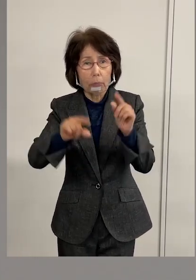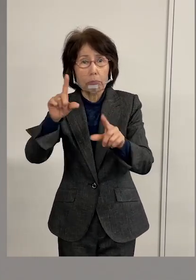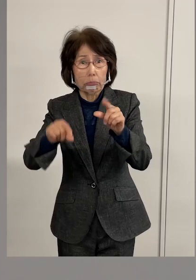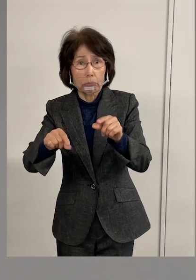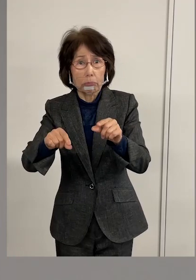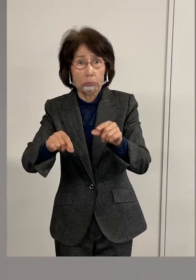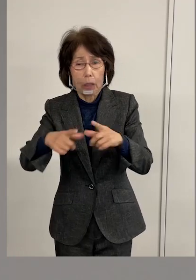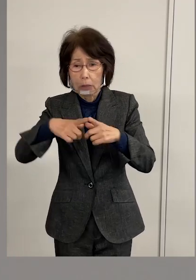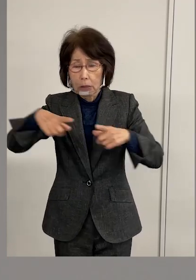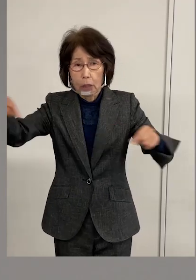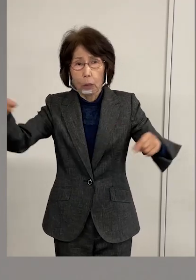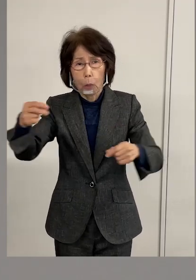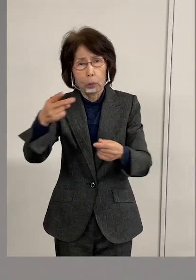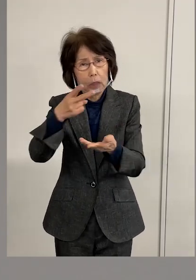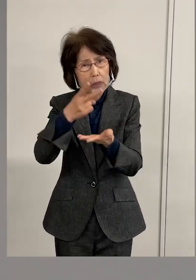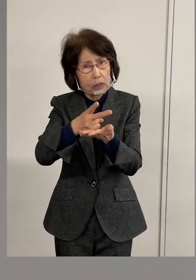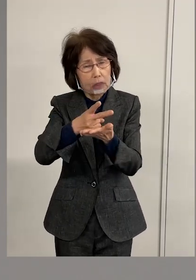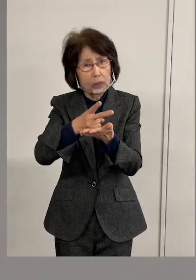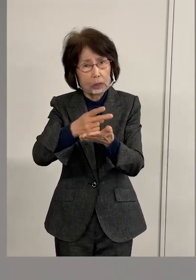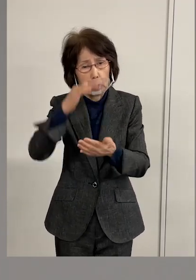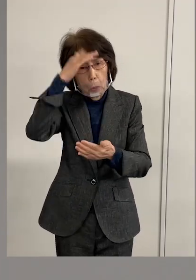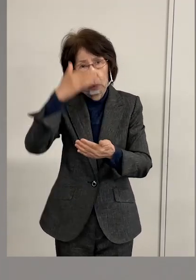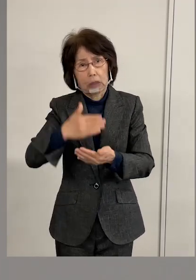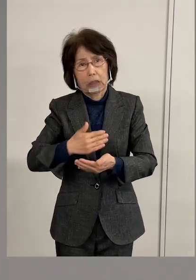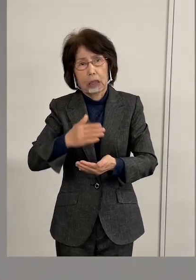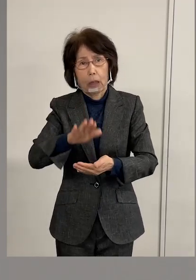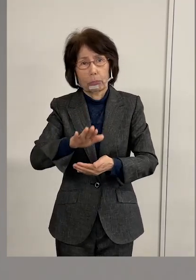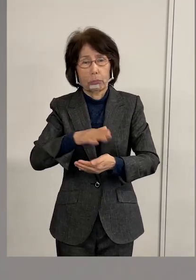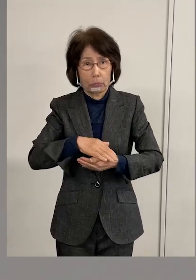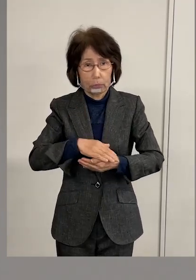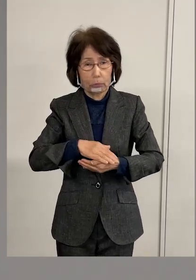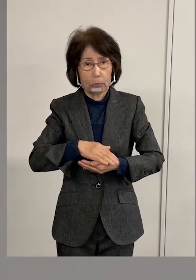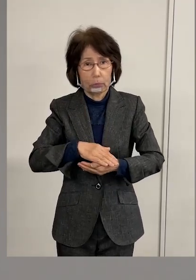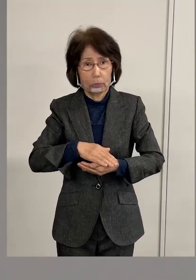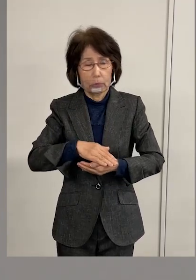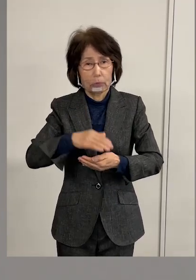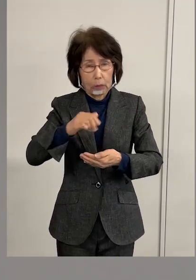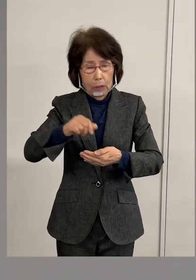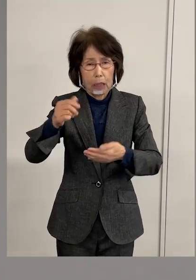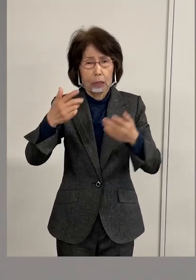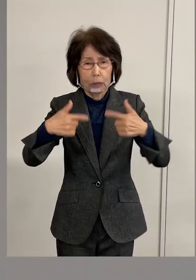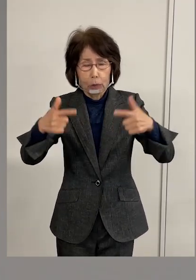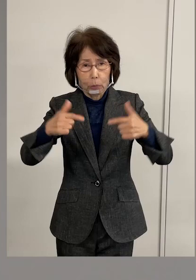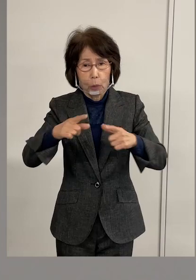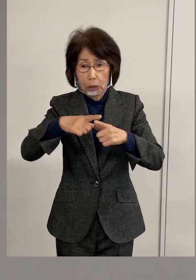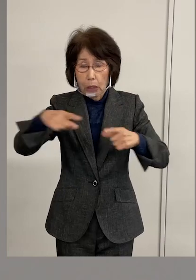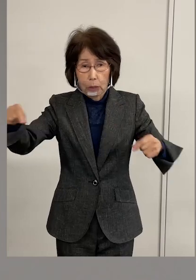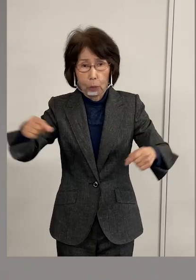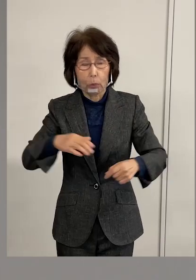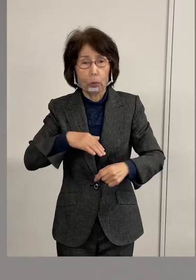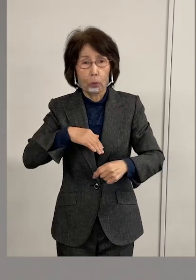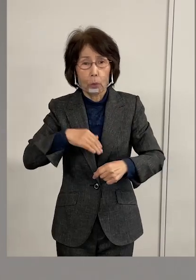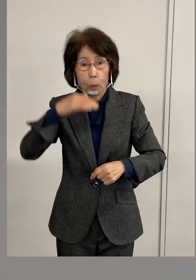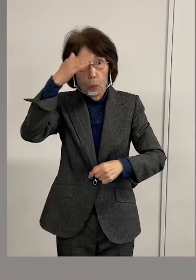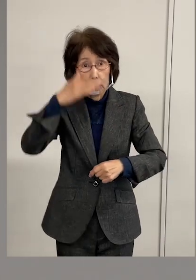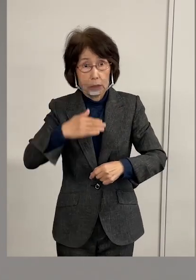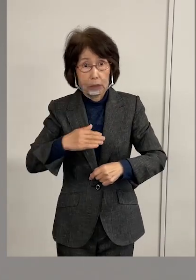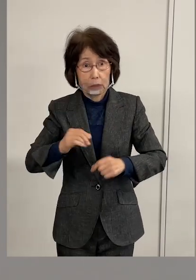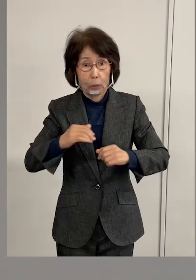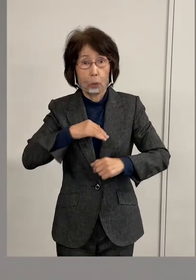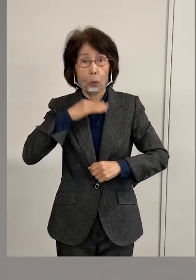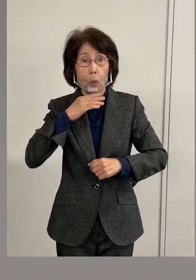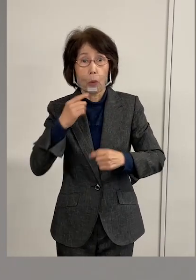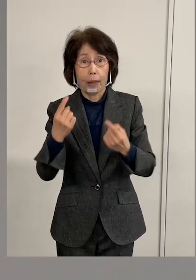国第2位あたりにいると思います。まあ、少なくとも全国第5位以内にいつも高知県の高齢化率って入ってる